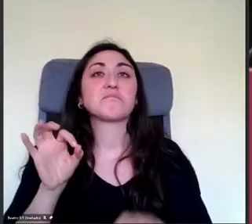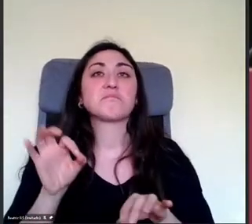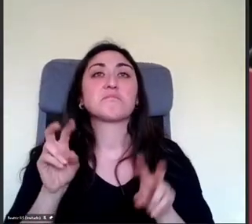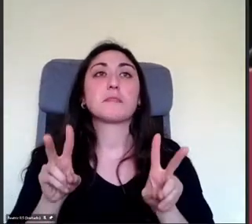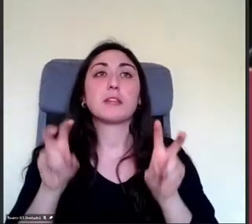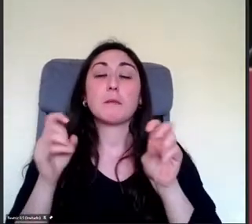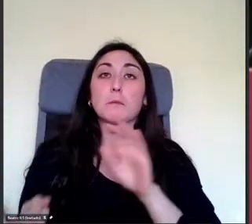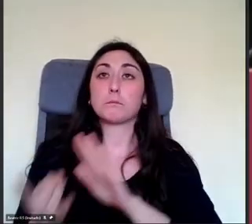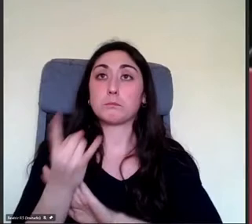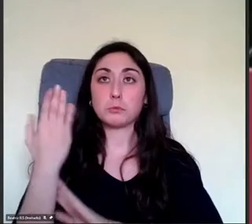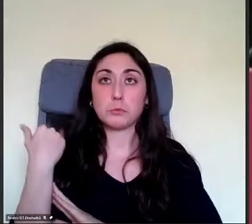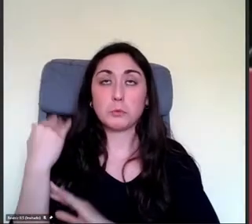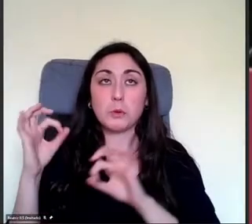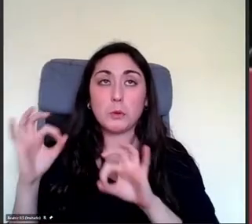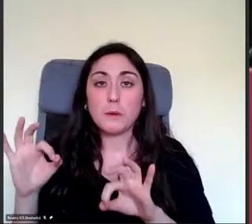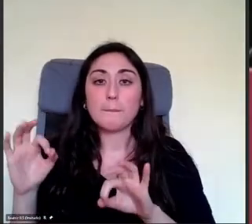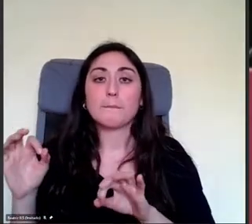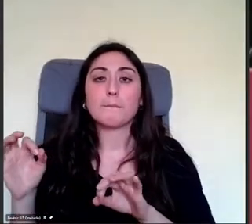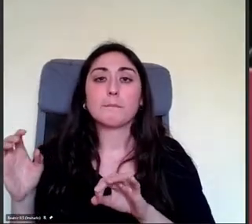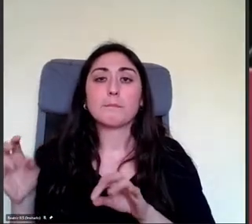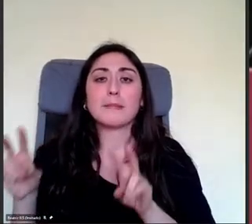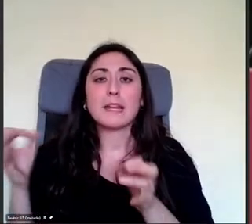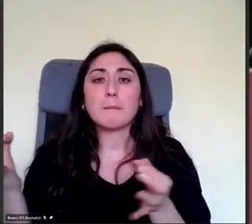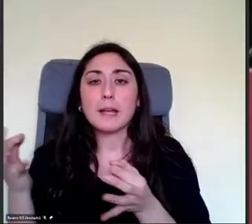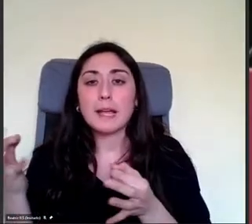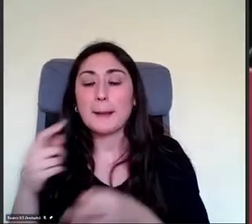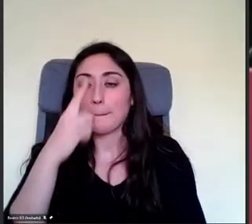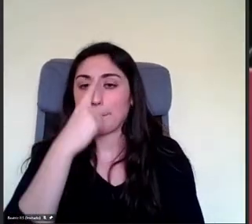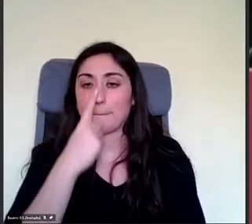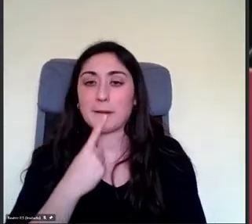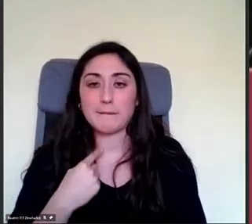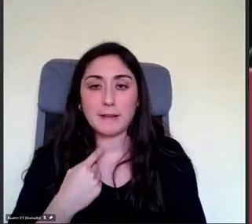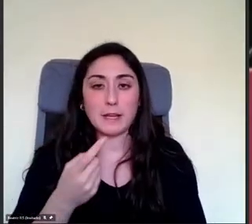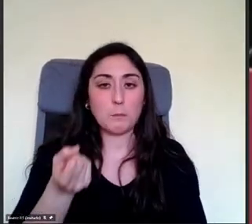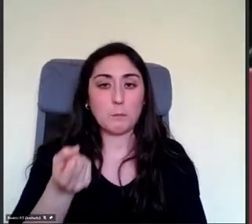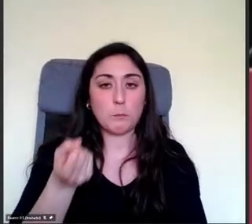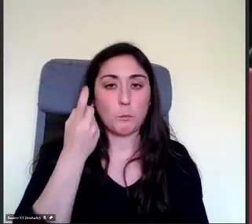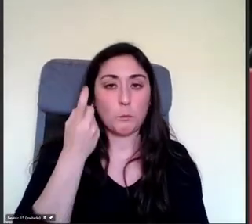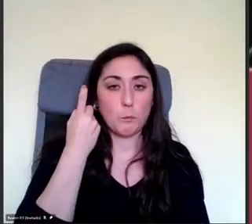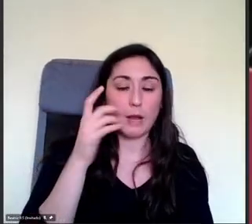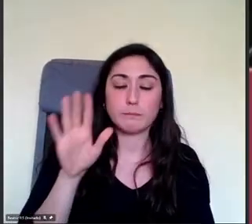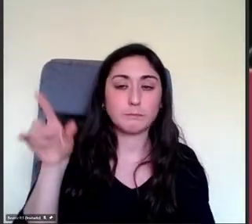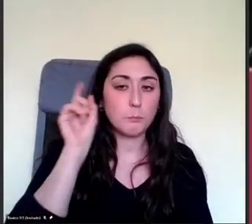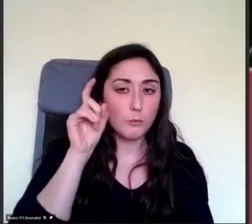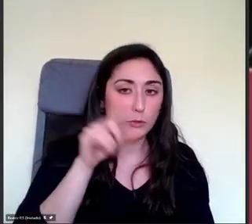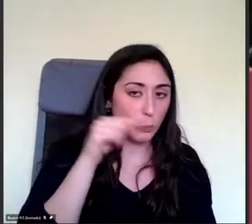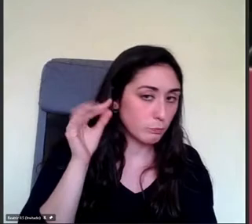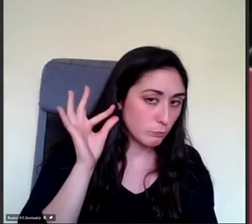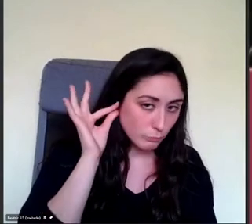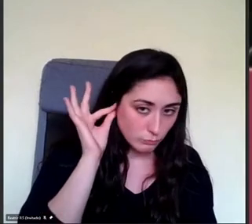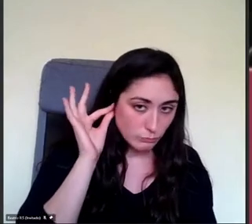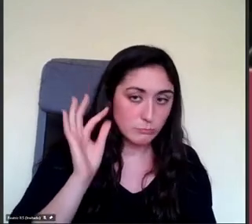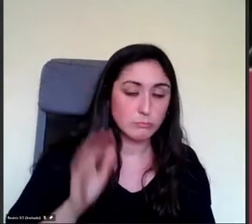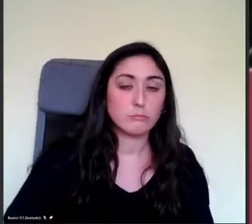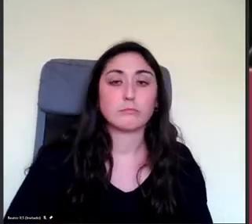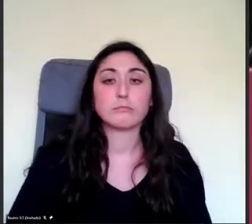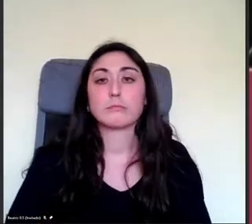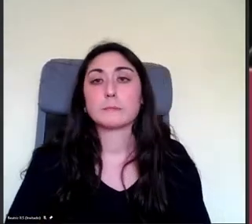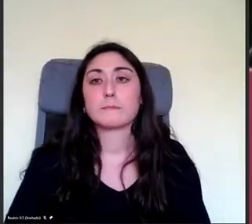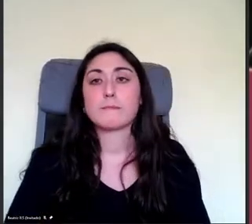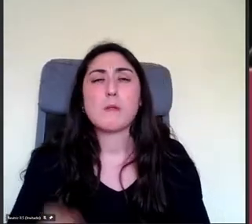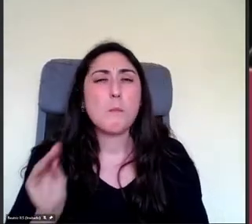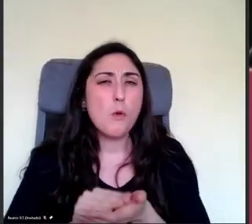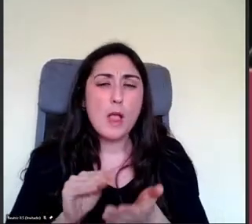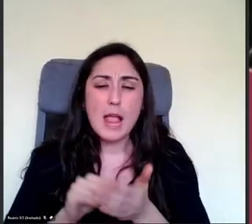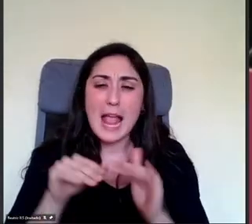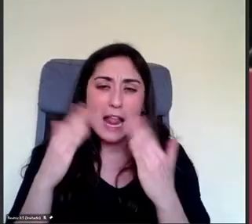tema del perfil dels docents i les docents. Moltes vegades a l'escola primària